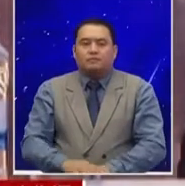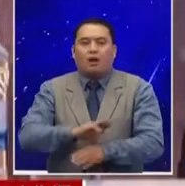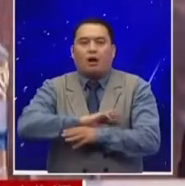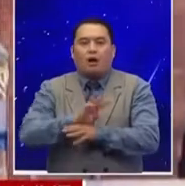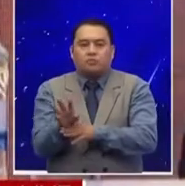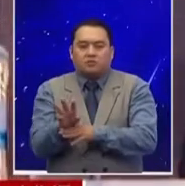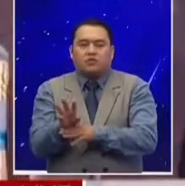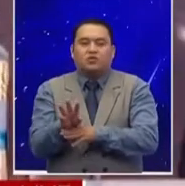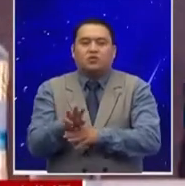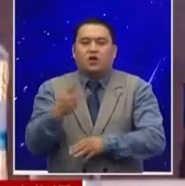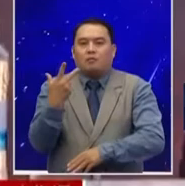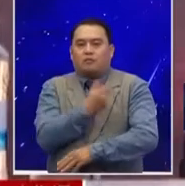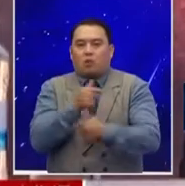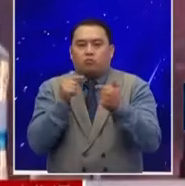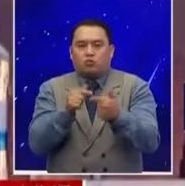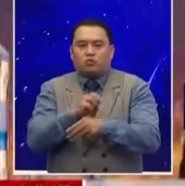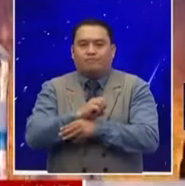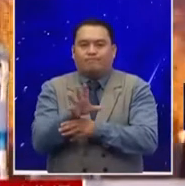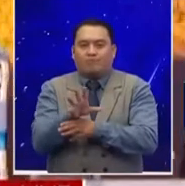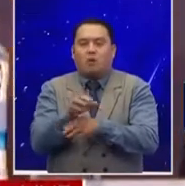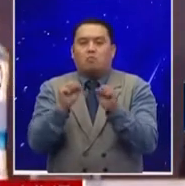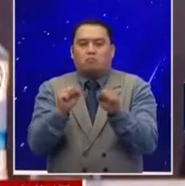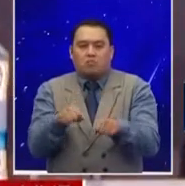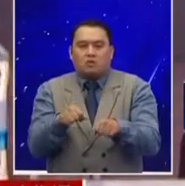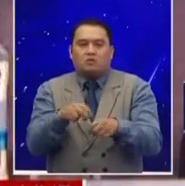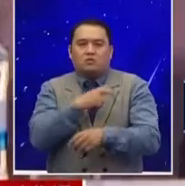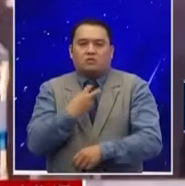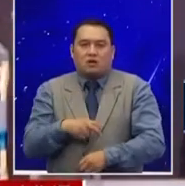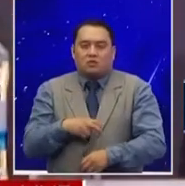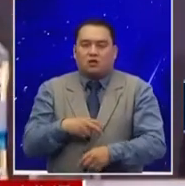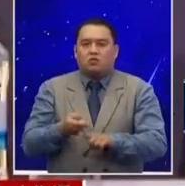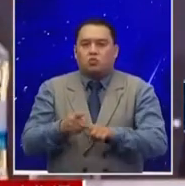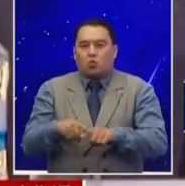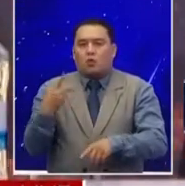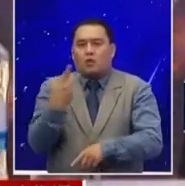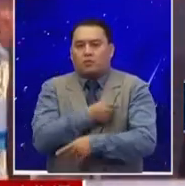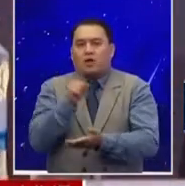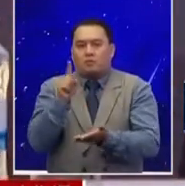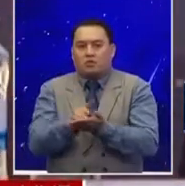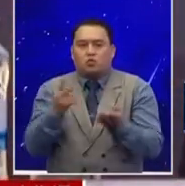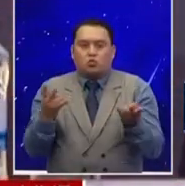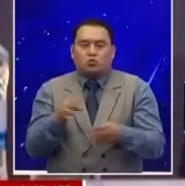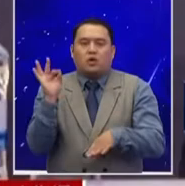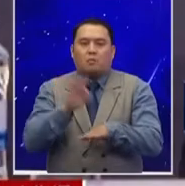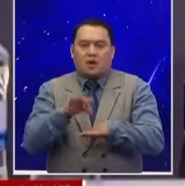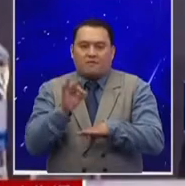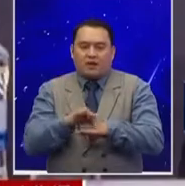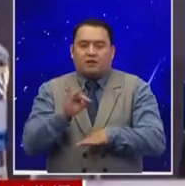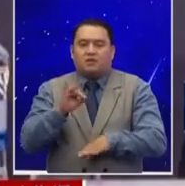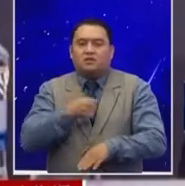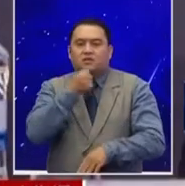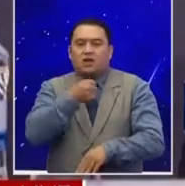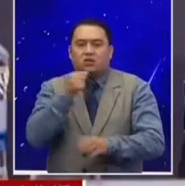обеспечения потребностей страны в вакцине против COVID-19 мы уже определили группы риска, подлежащие вакцинации. Это лица с хроническими заболеваниями